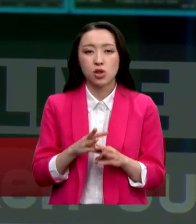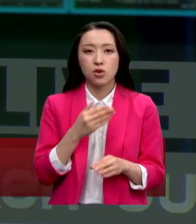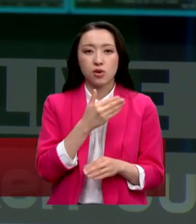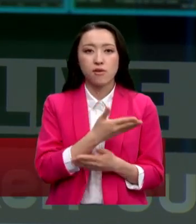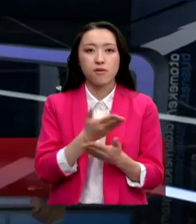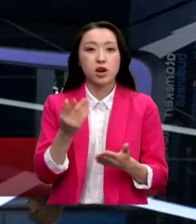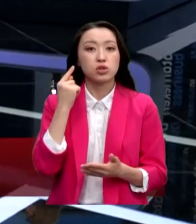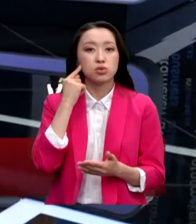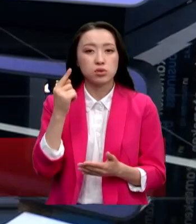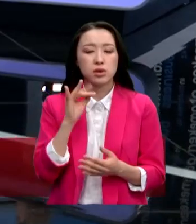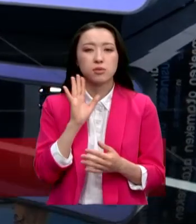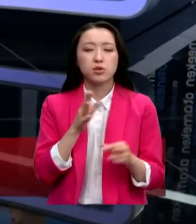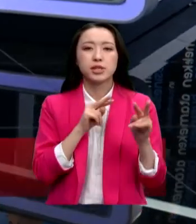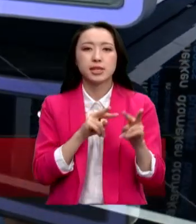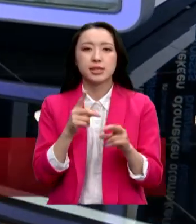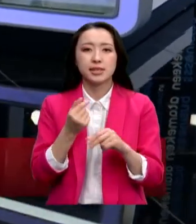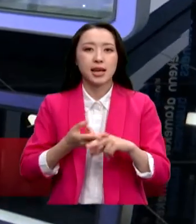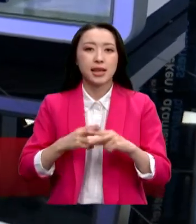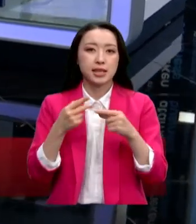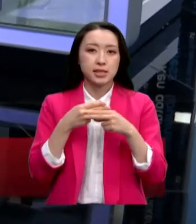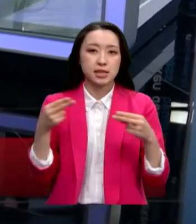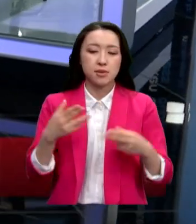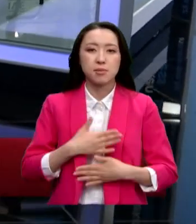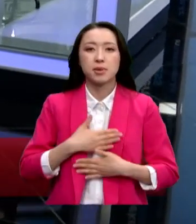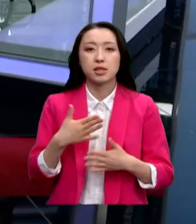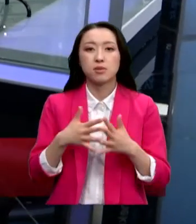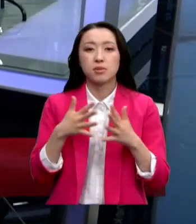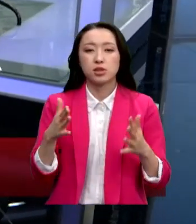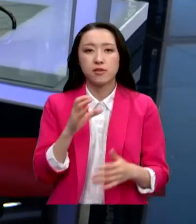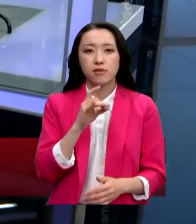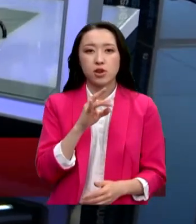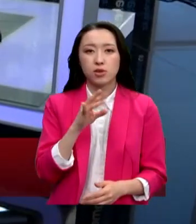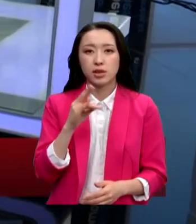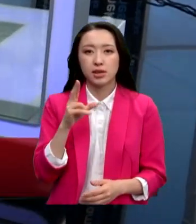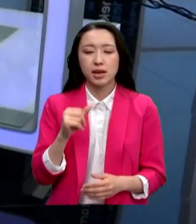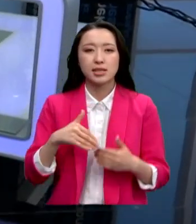вас услышат. Будем следить обязательно за этой темой. Спасибо большое. Благодарю. У нас была Вероника